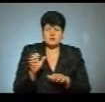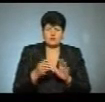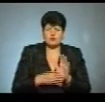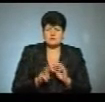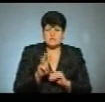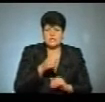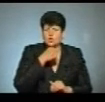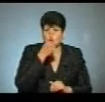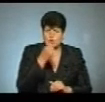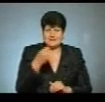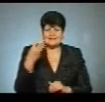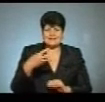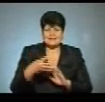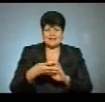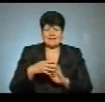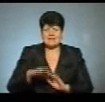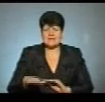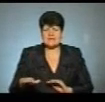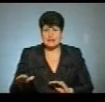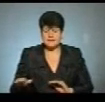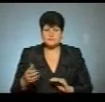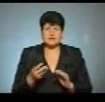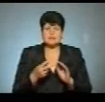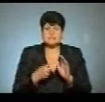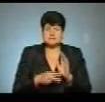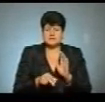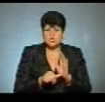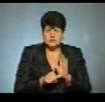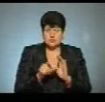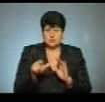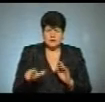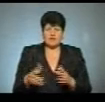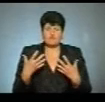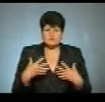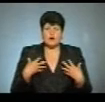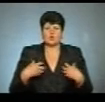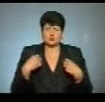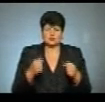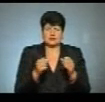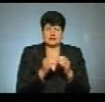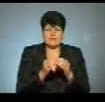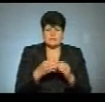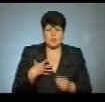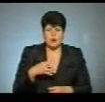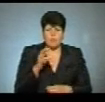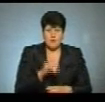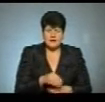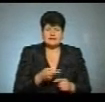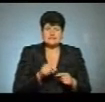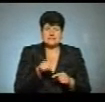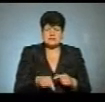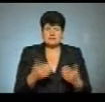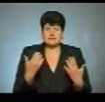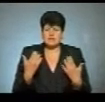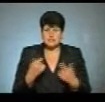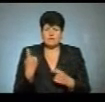583 дорослих та 39 дітей. 70 жителів Тернопільщини вже одужали, 10 осіб померли. За ці вихідні в